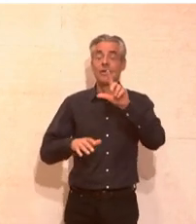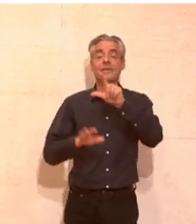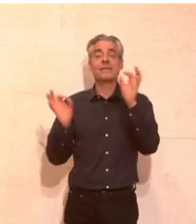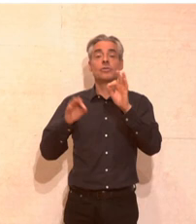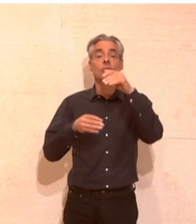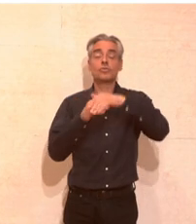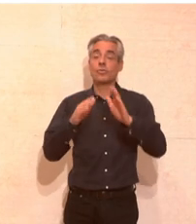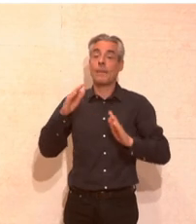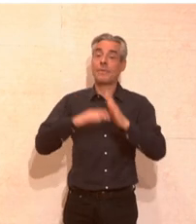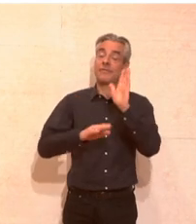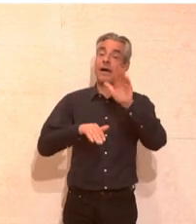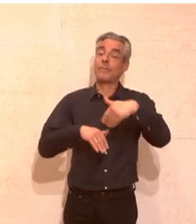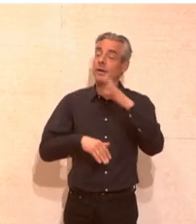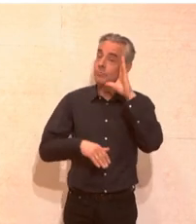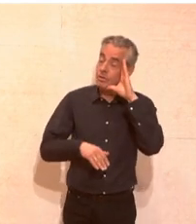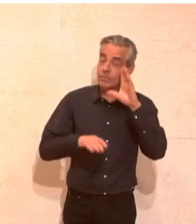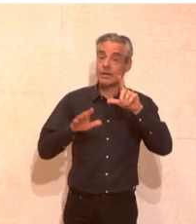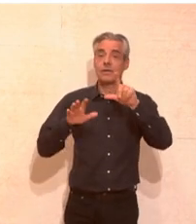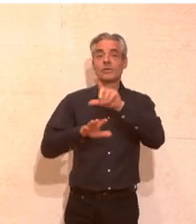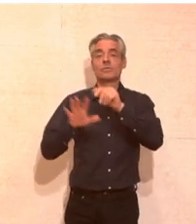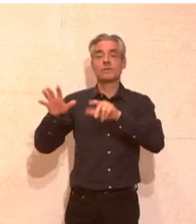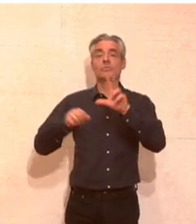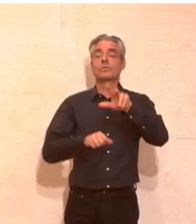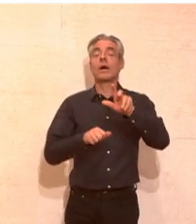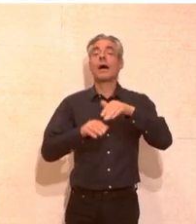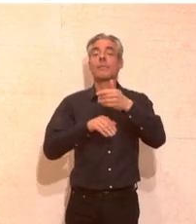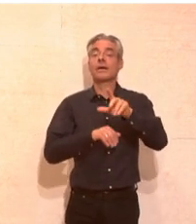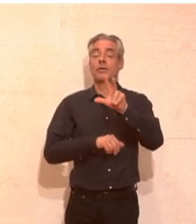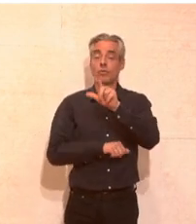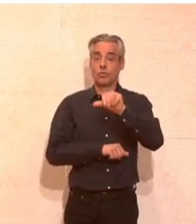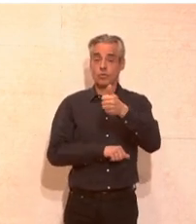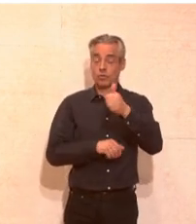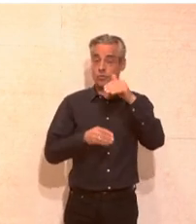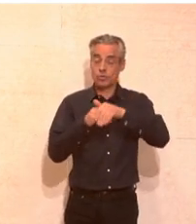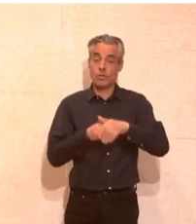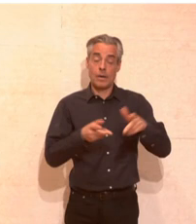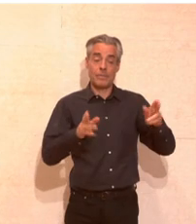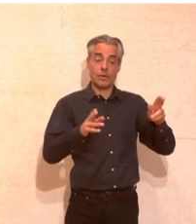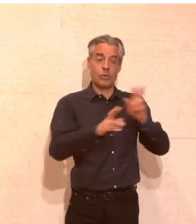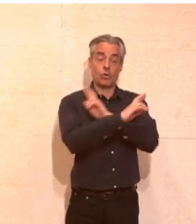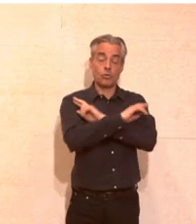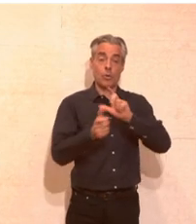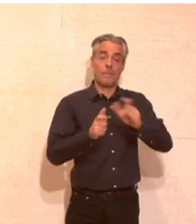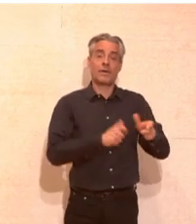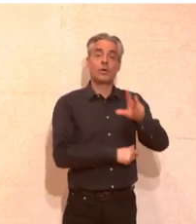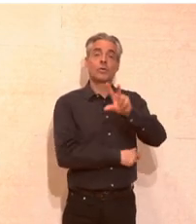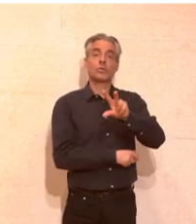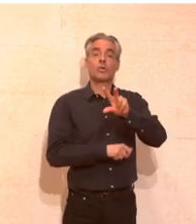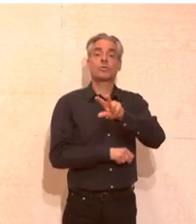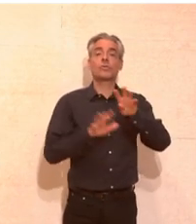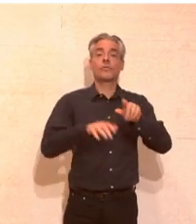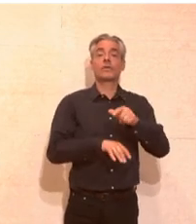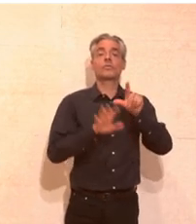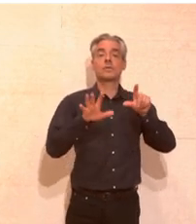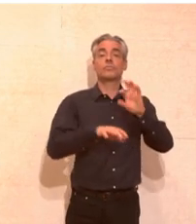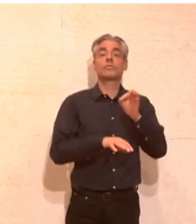heures et 16,7% qui se couchent après 23 heures. Et en période de repos, il y a un net décalage avec 39,7% qui